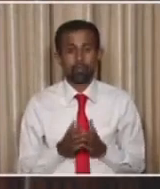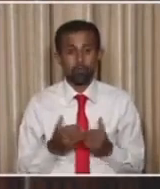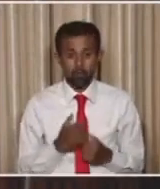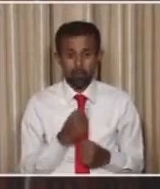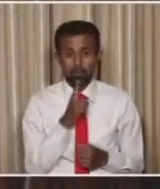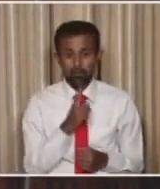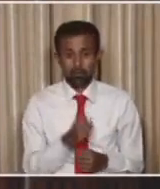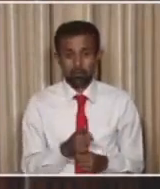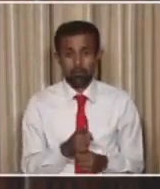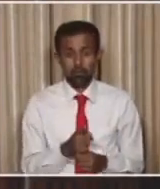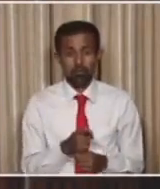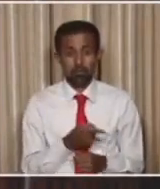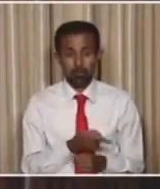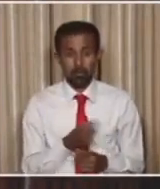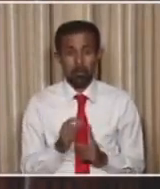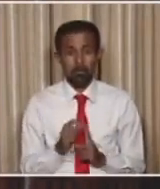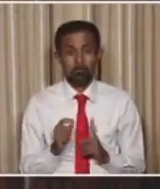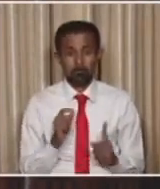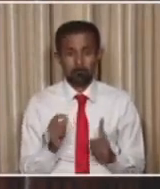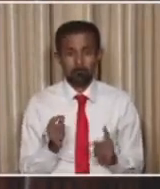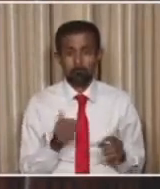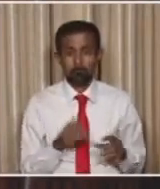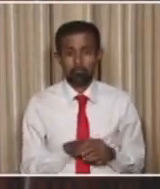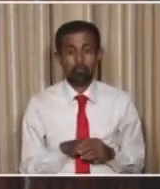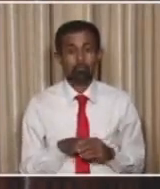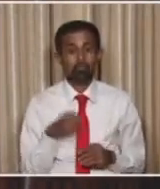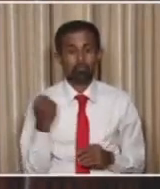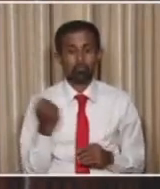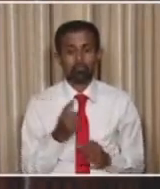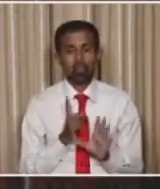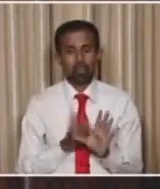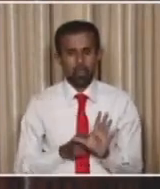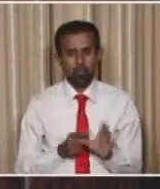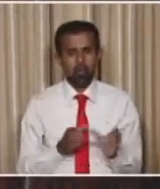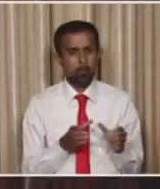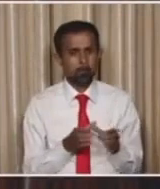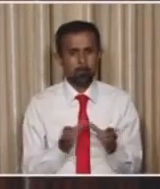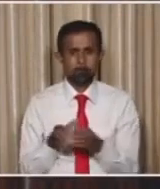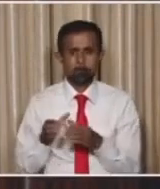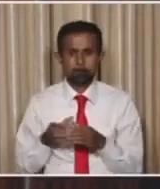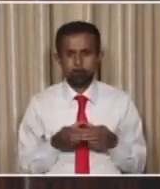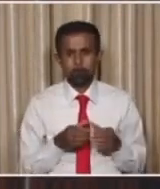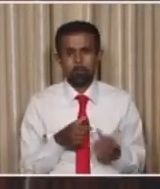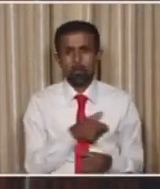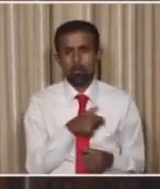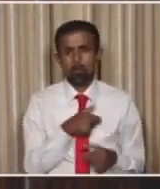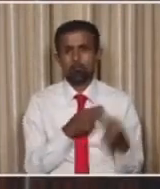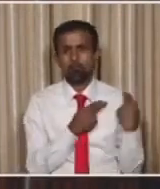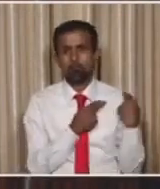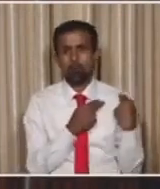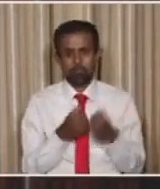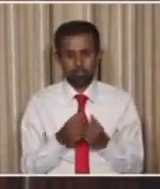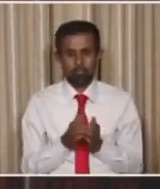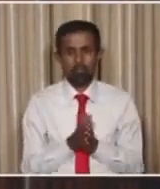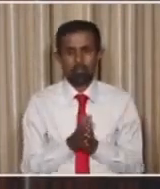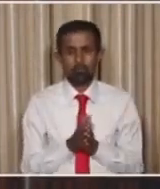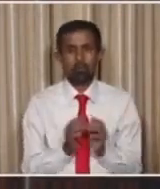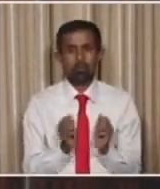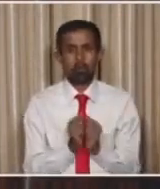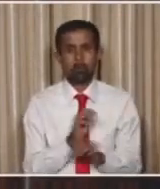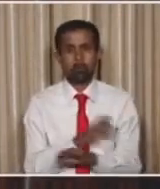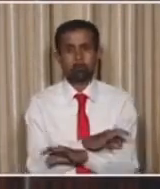කියන්නේ මේ පාර්ලිමේන්තුව තුළ රැස්වෙන හැම පක්ෂයකම නායකයෙකුට වගකීමක් තියෙනවා තමන්ගේ